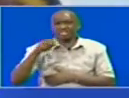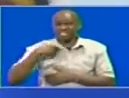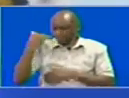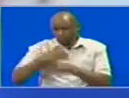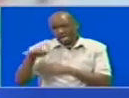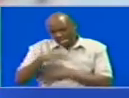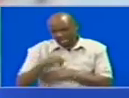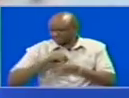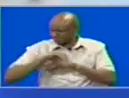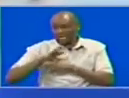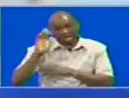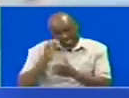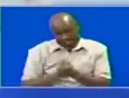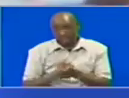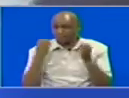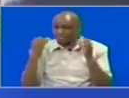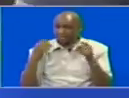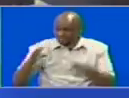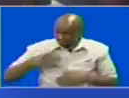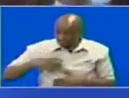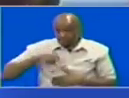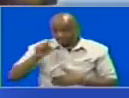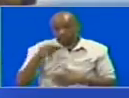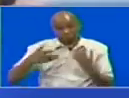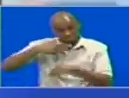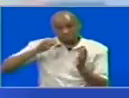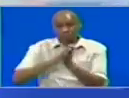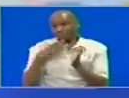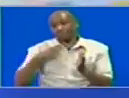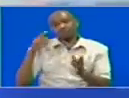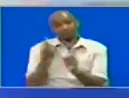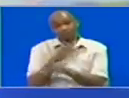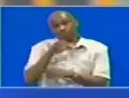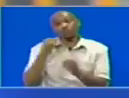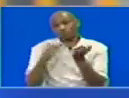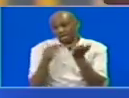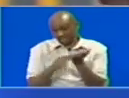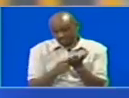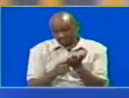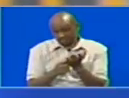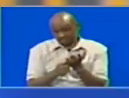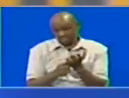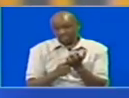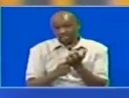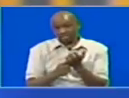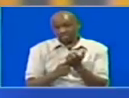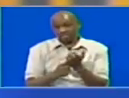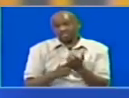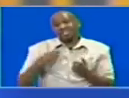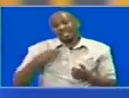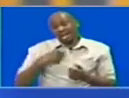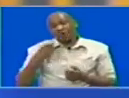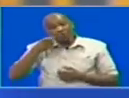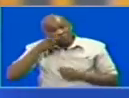mpakani. Kwa hivyo kuna watu wengi wameweza kutangamana na watu kutoka nchi ya Uganda. Ukimwi unachangiwa na nchi yetu ya